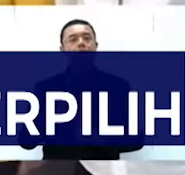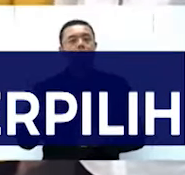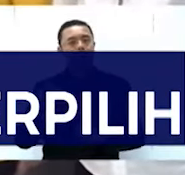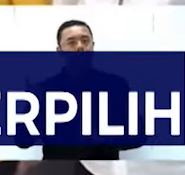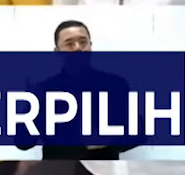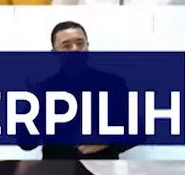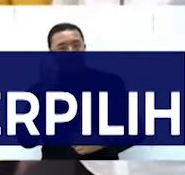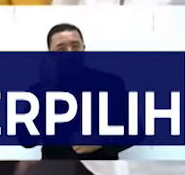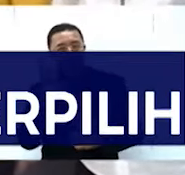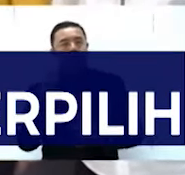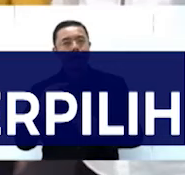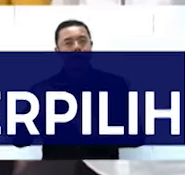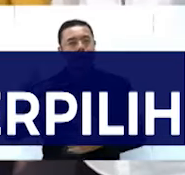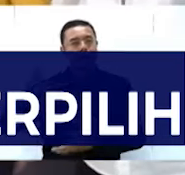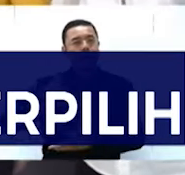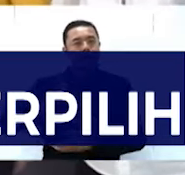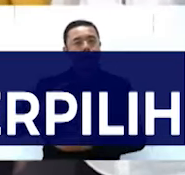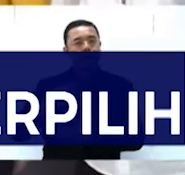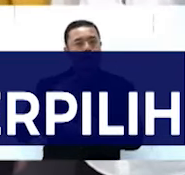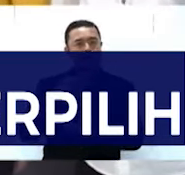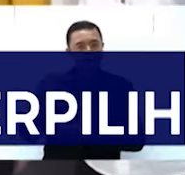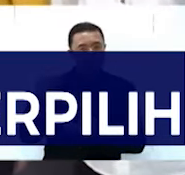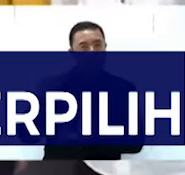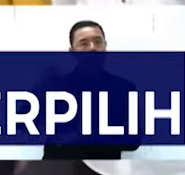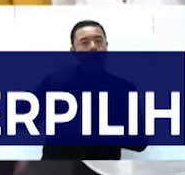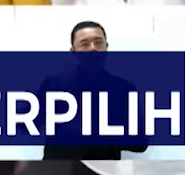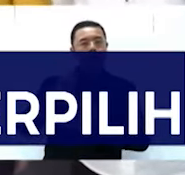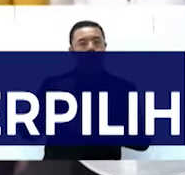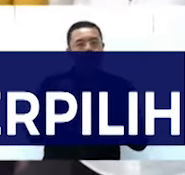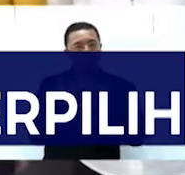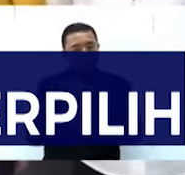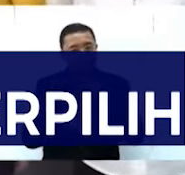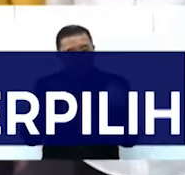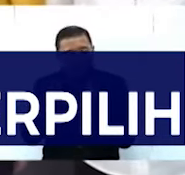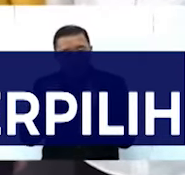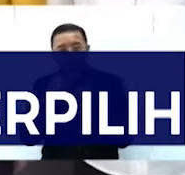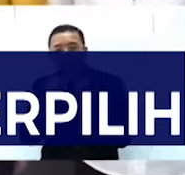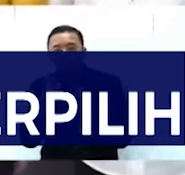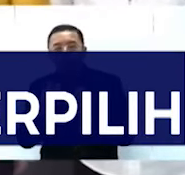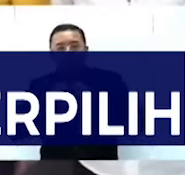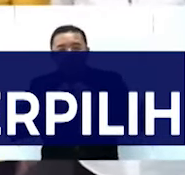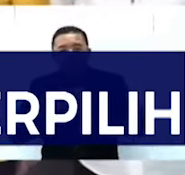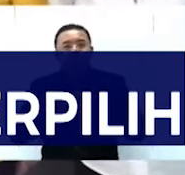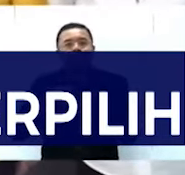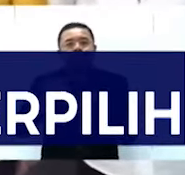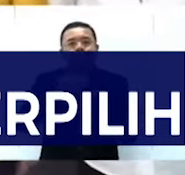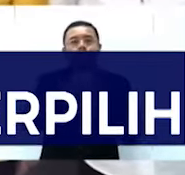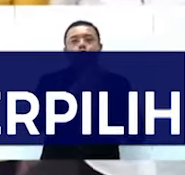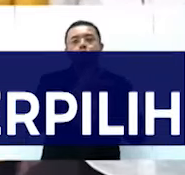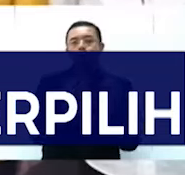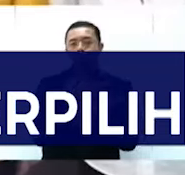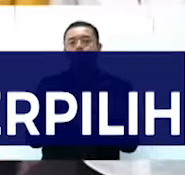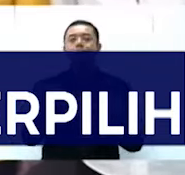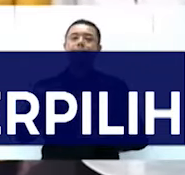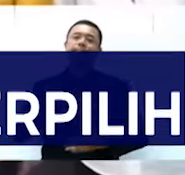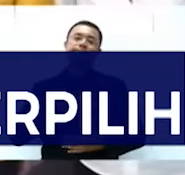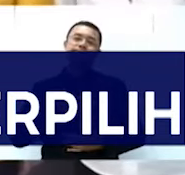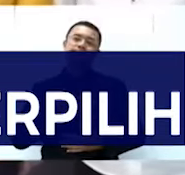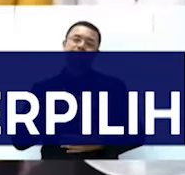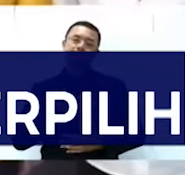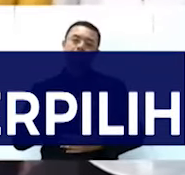kekayaan negara mengolah kekayaan negara untuk sebesar-besarnya dirasakan oleh